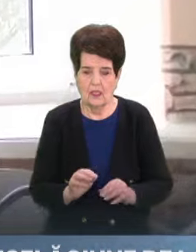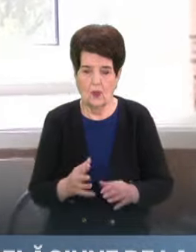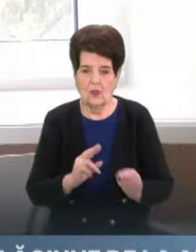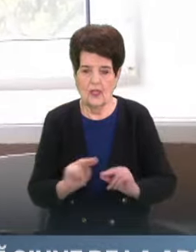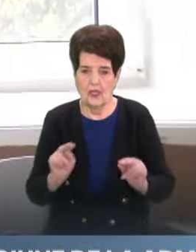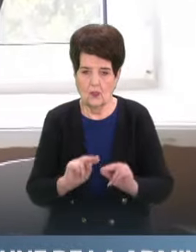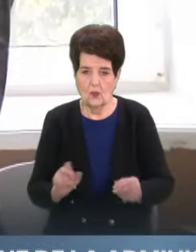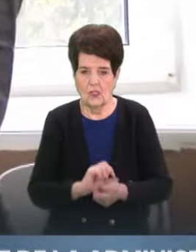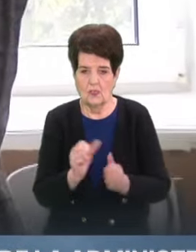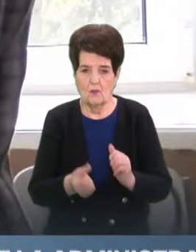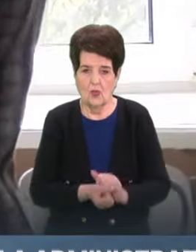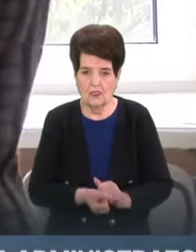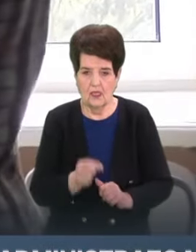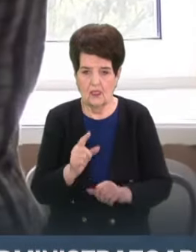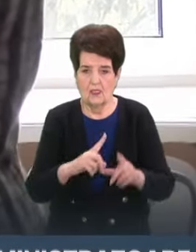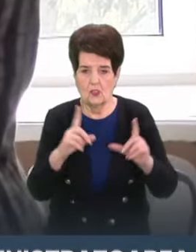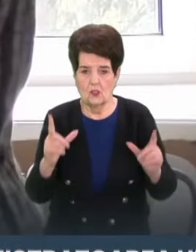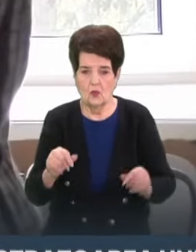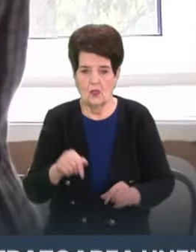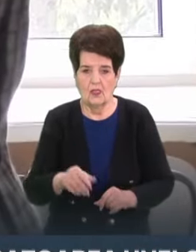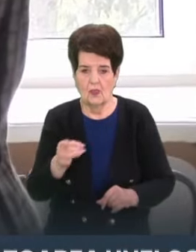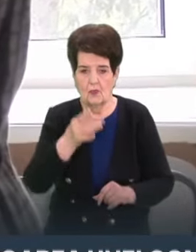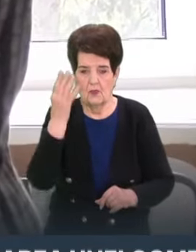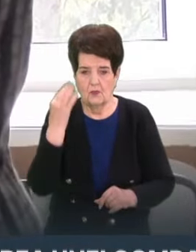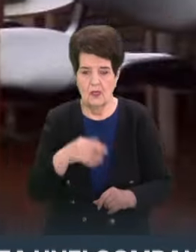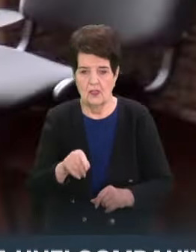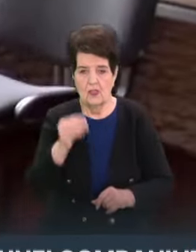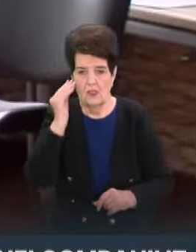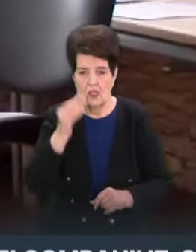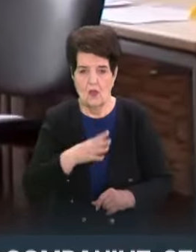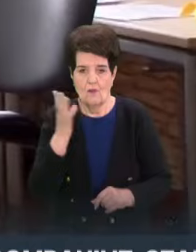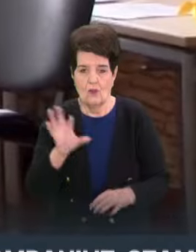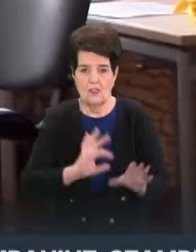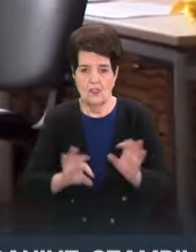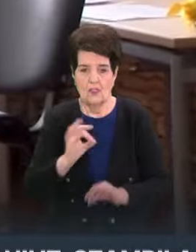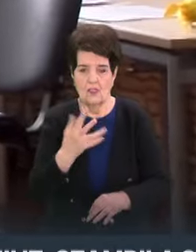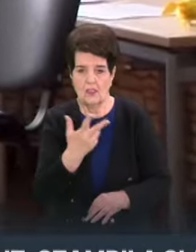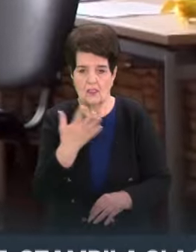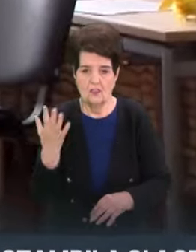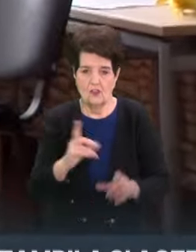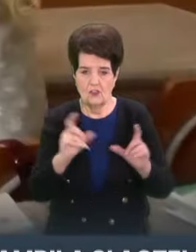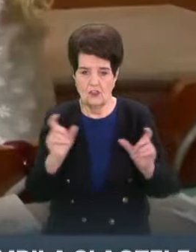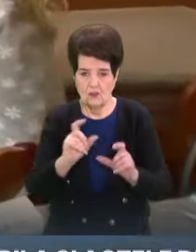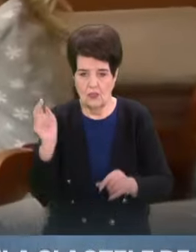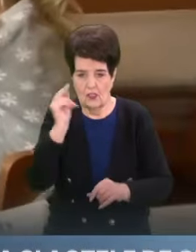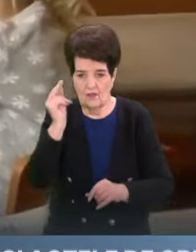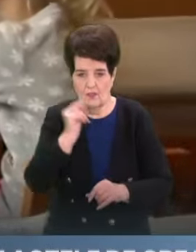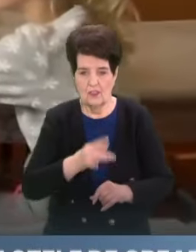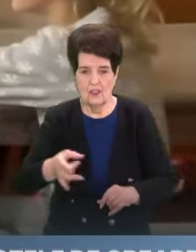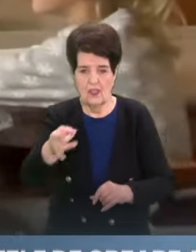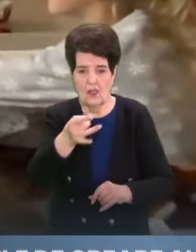propus și modernizarea rețelei de școli din Republica Moldova. În acest sens au fost selectate 35 de instituții de învățământ din